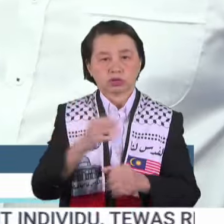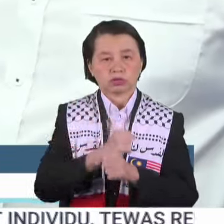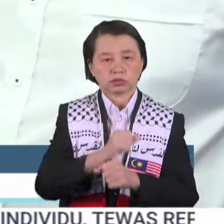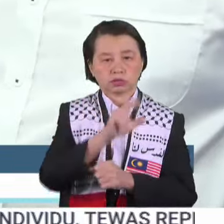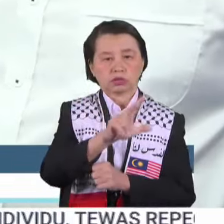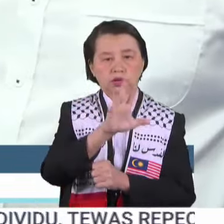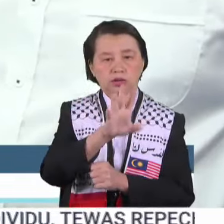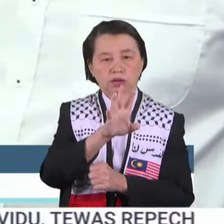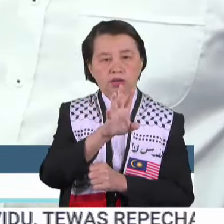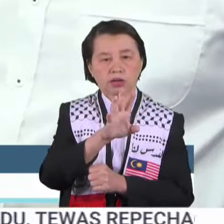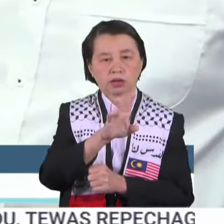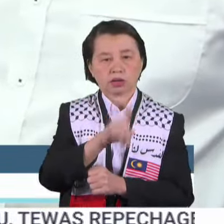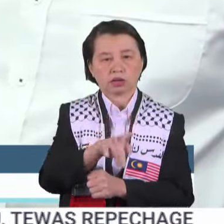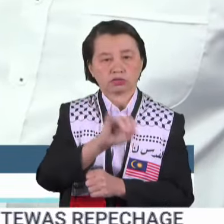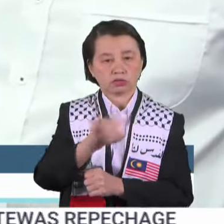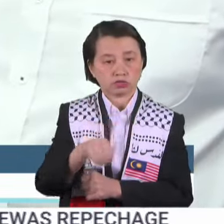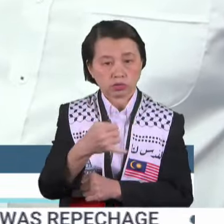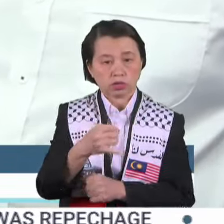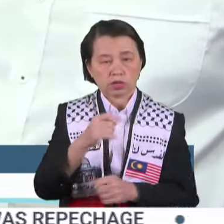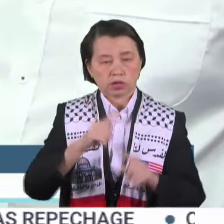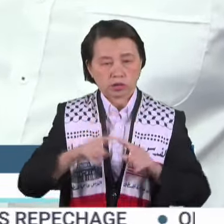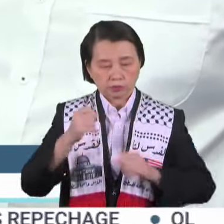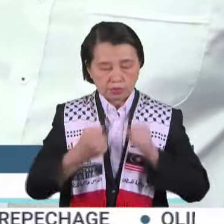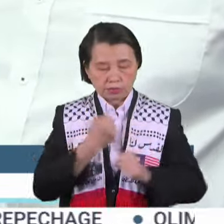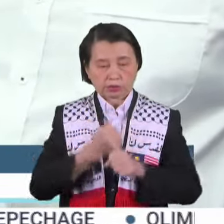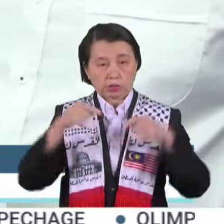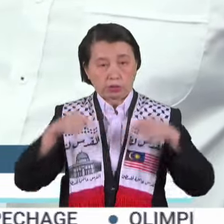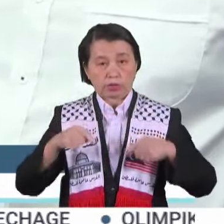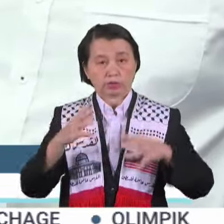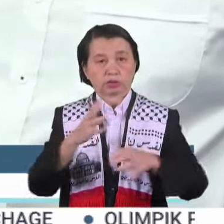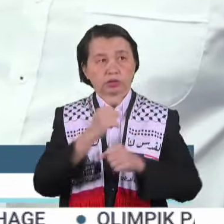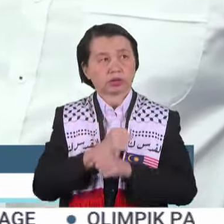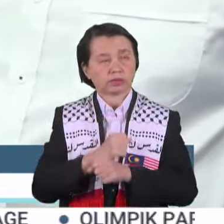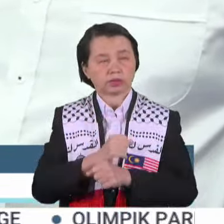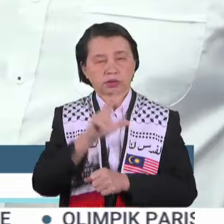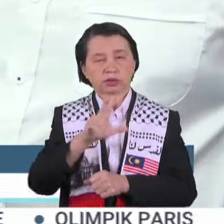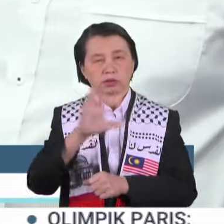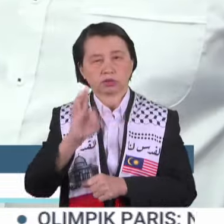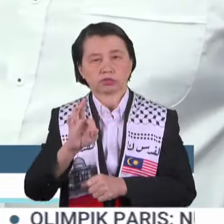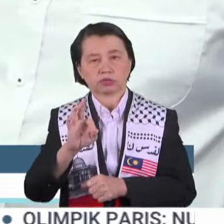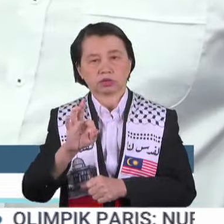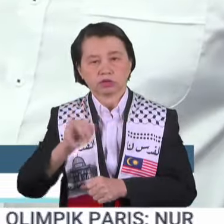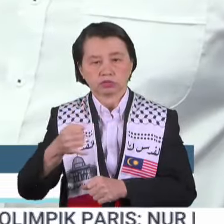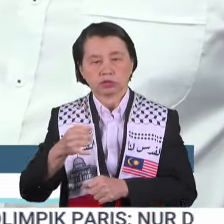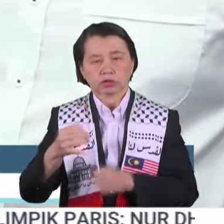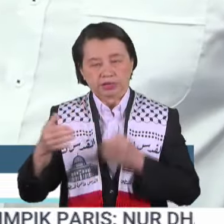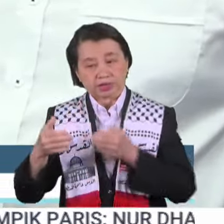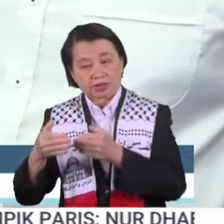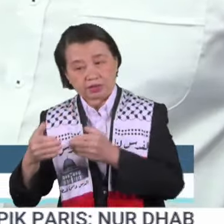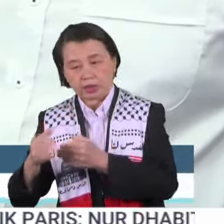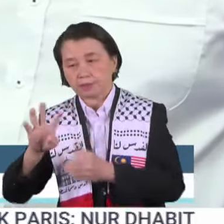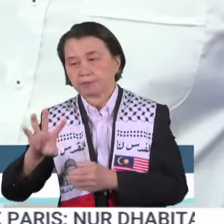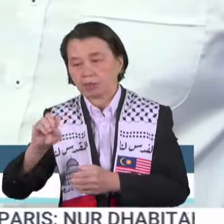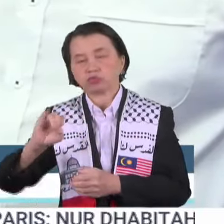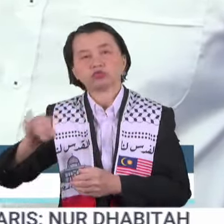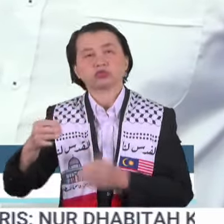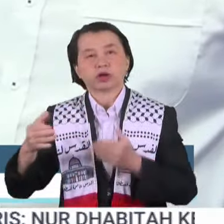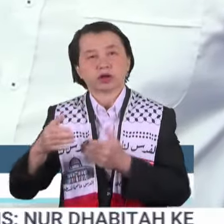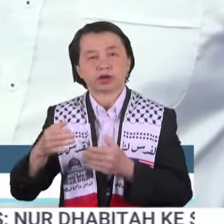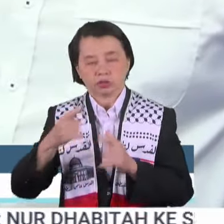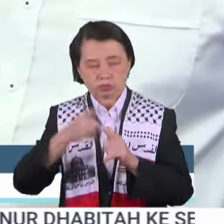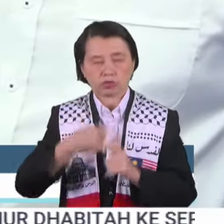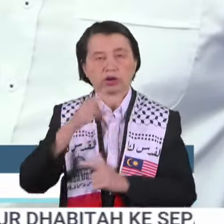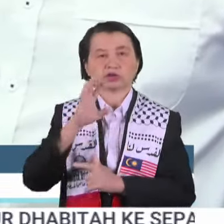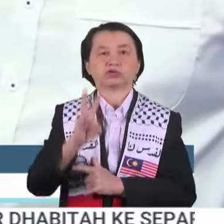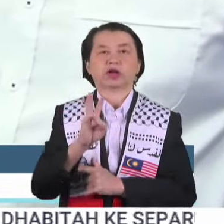34 juta tetapi untuk tahun ini kita telah mencapai 39 hampir 40 juta untuk bulan